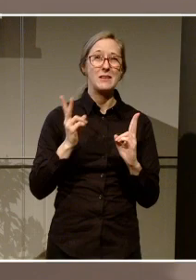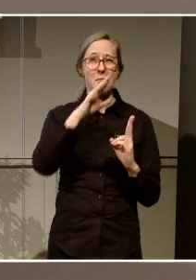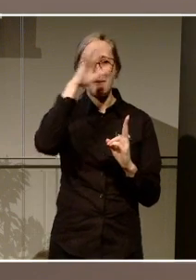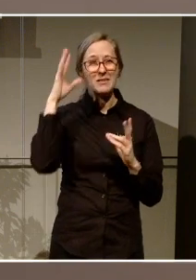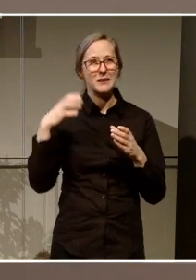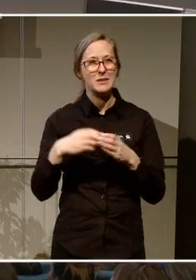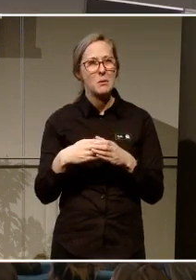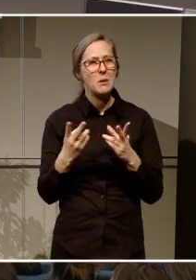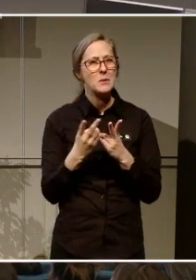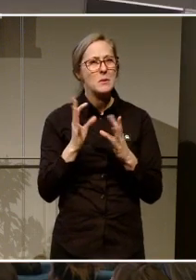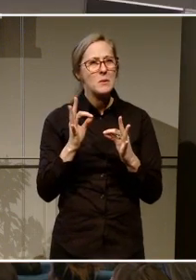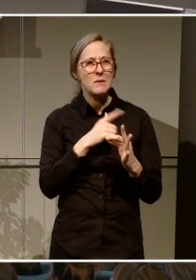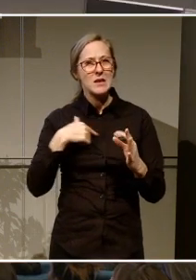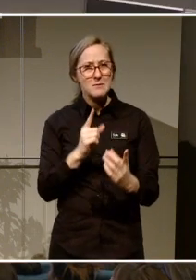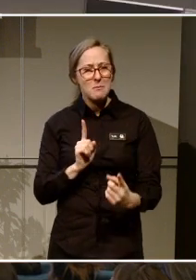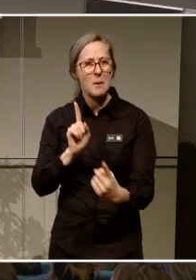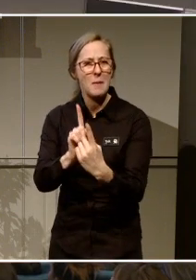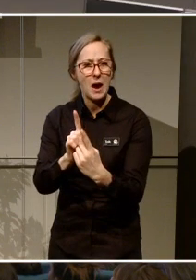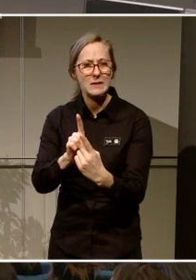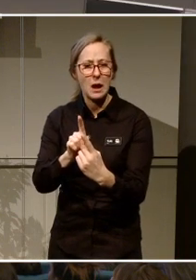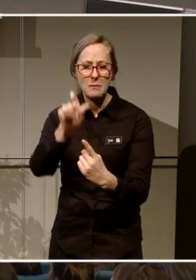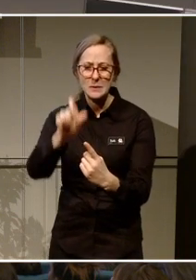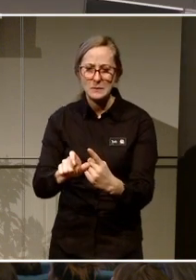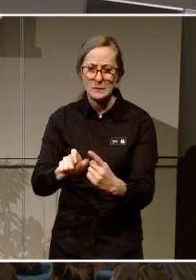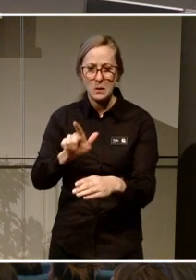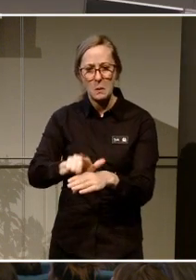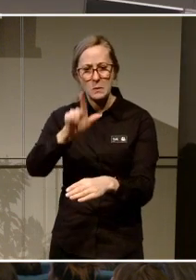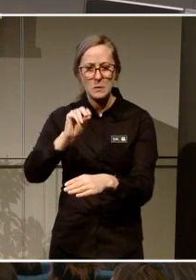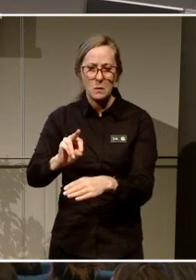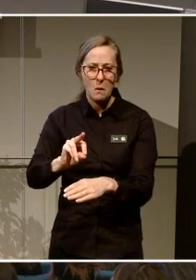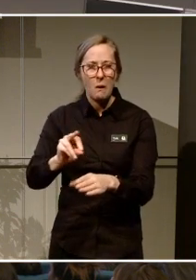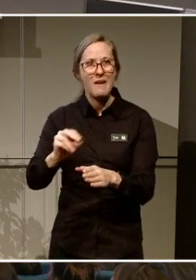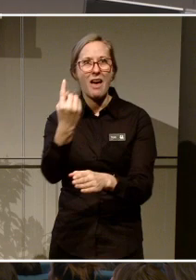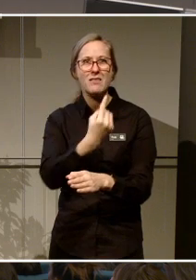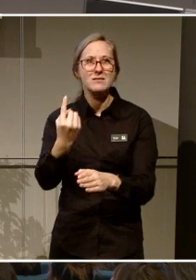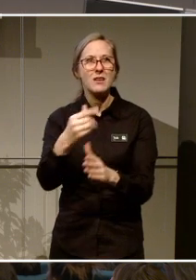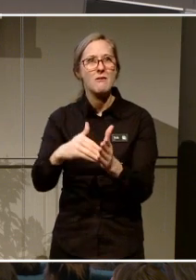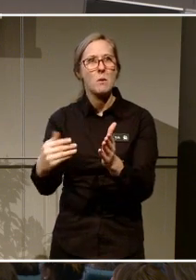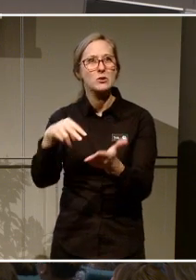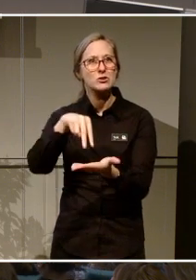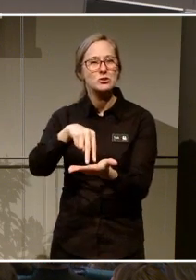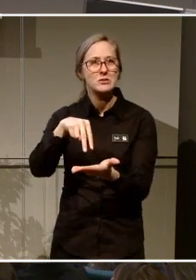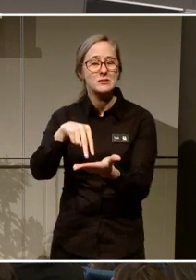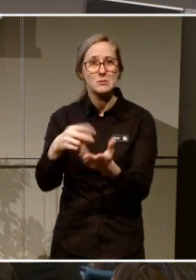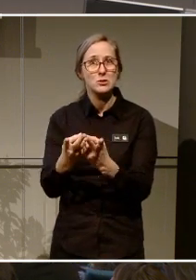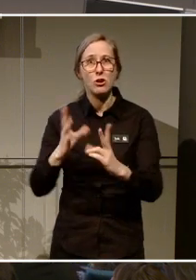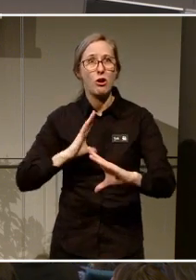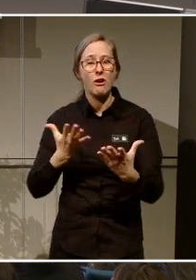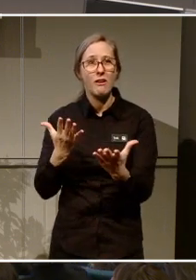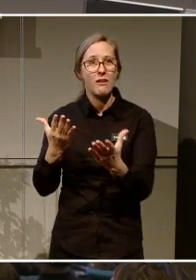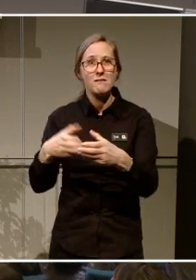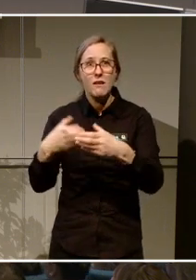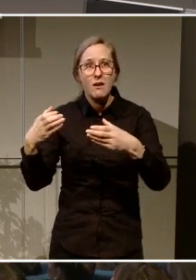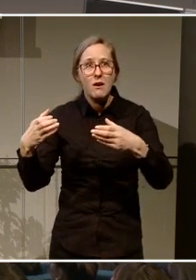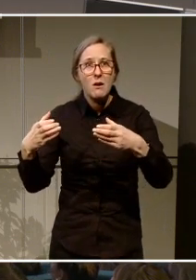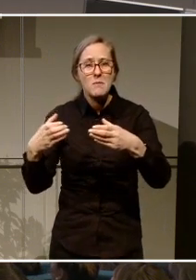vi 17-åringen som kom ensam från Syrien till Sverige och inte har en familj att hänga ihop med? Hur fångar